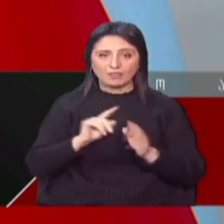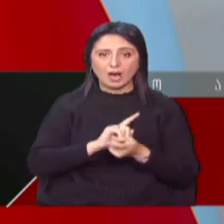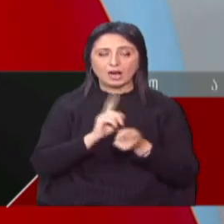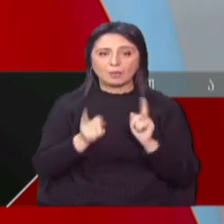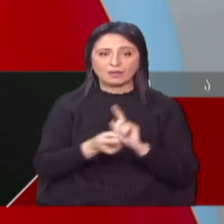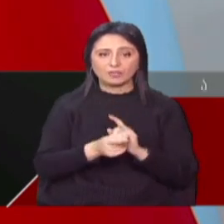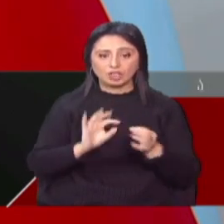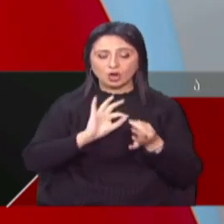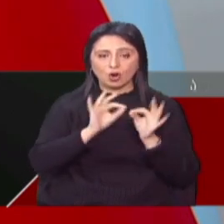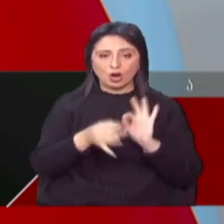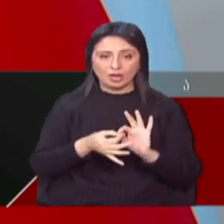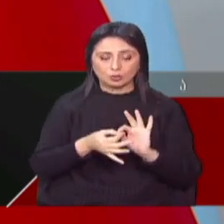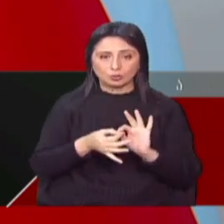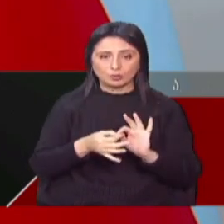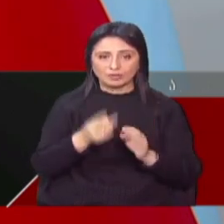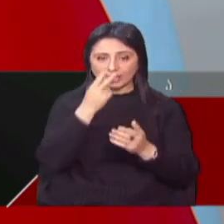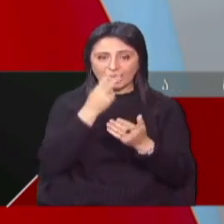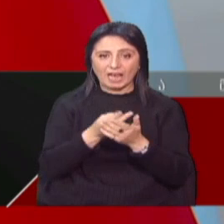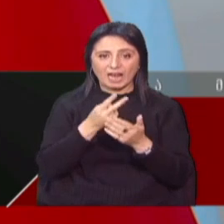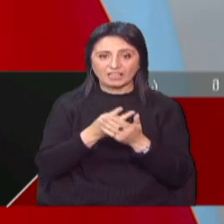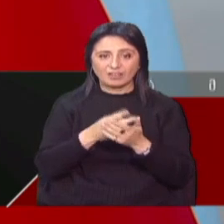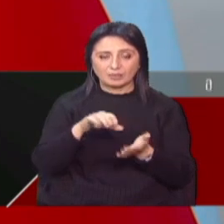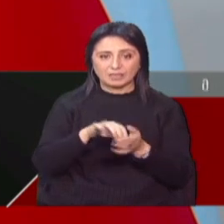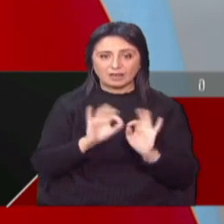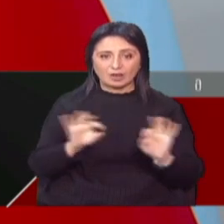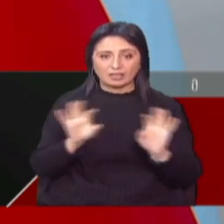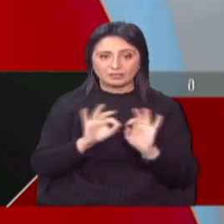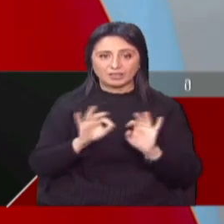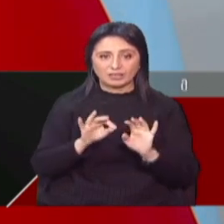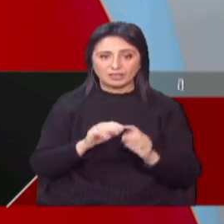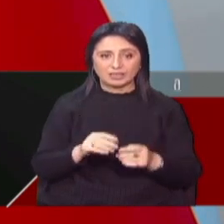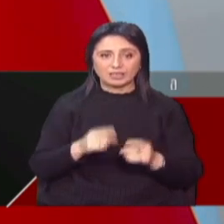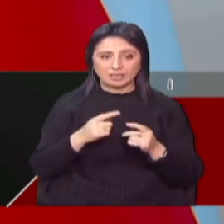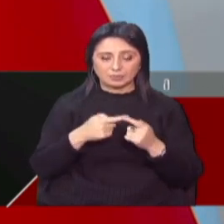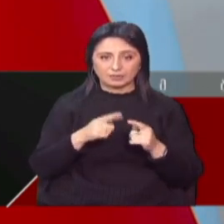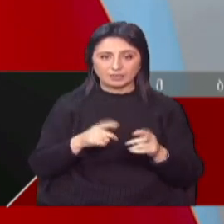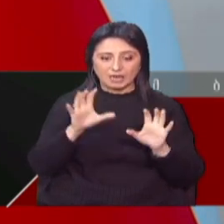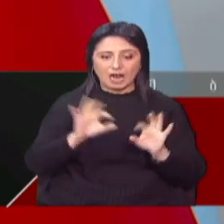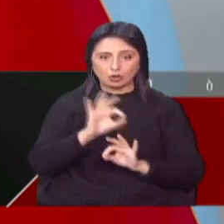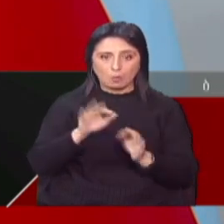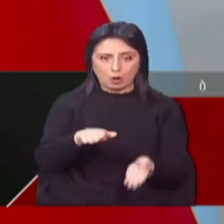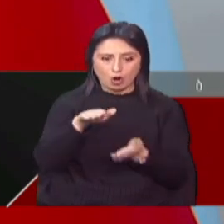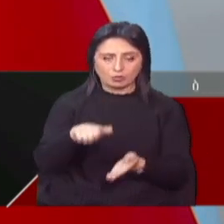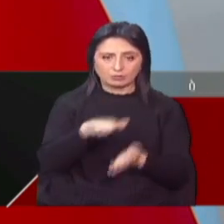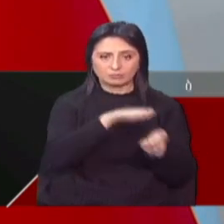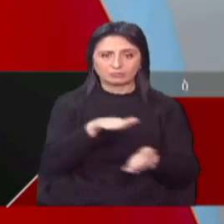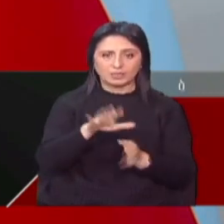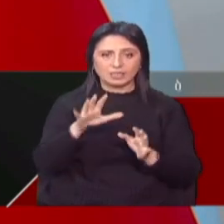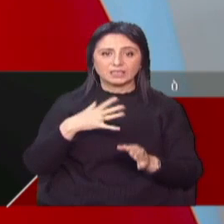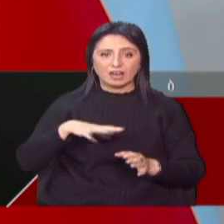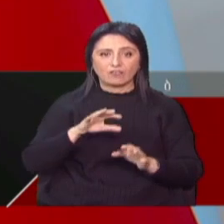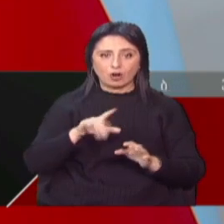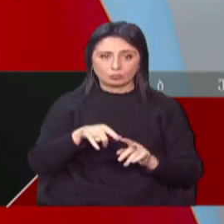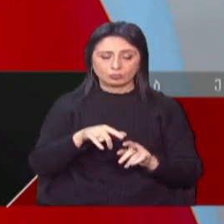aremet, concretuli, hedvebi, zarvat ginet, schuiltaniani, canon proiecte, bis sahet, romlebi, sahetulos parlament,